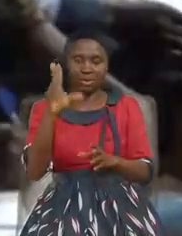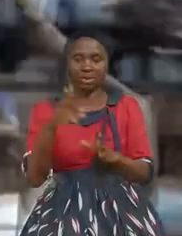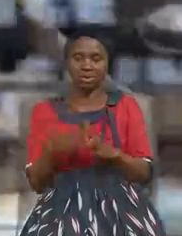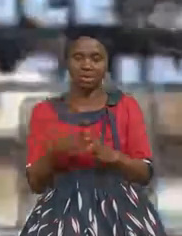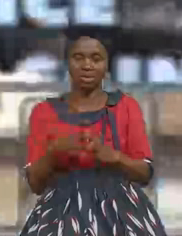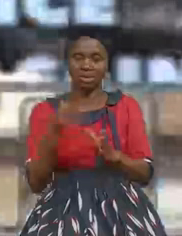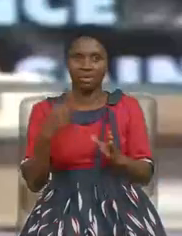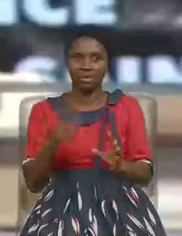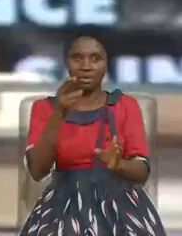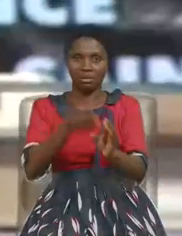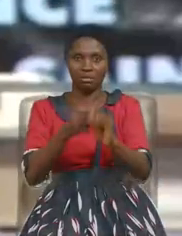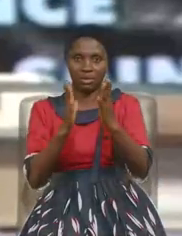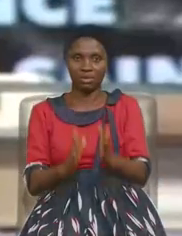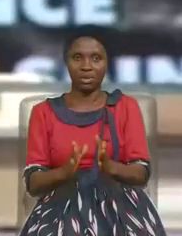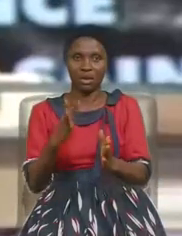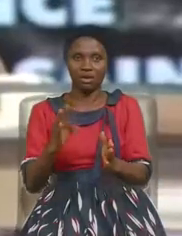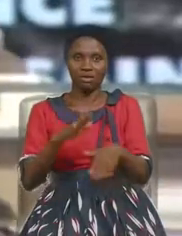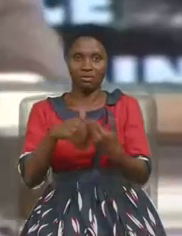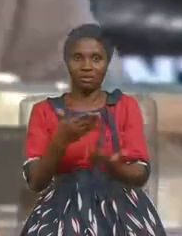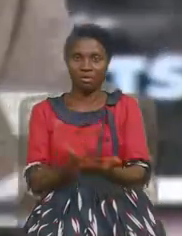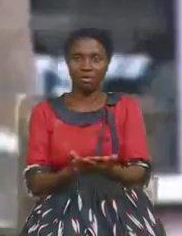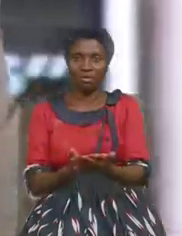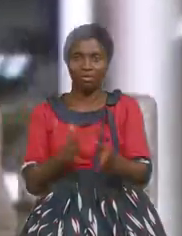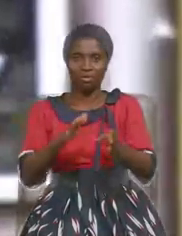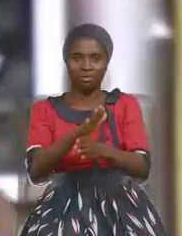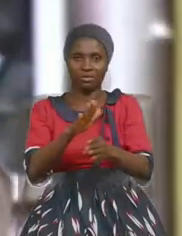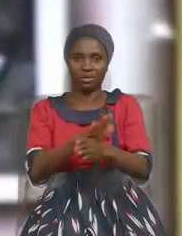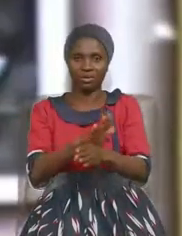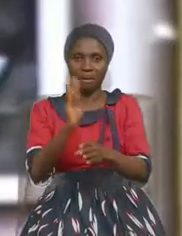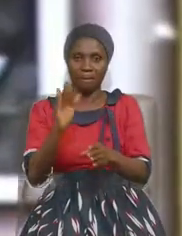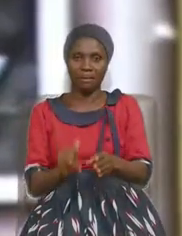à toute la suffisance par son sang.